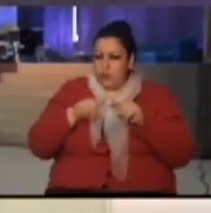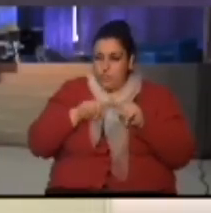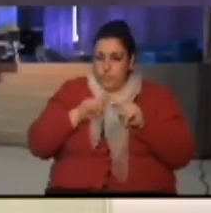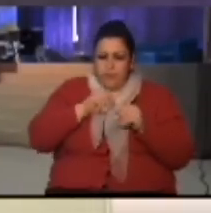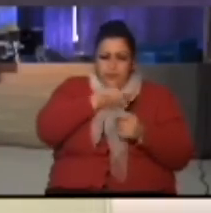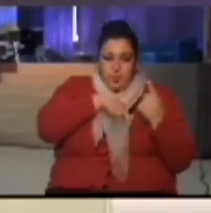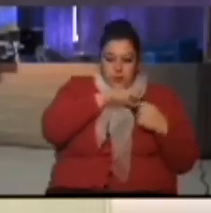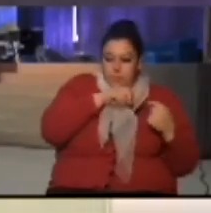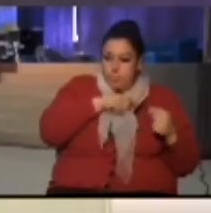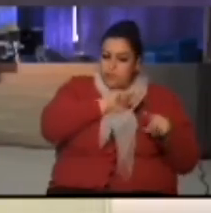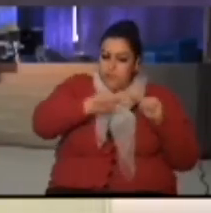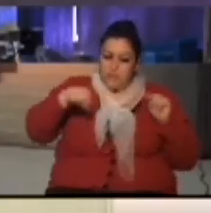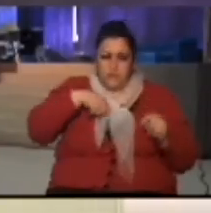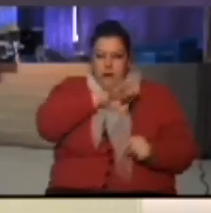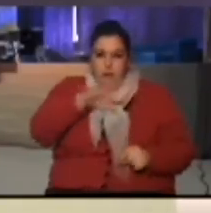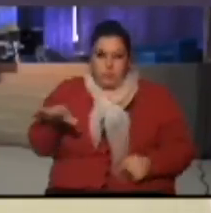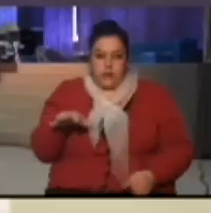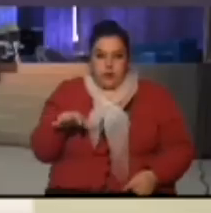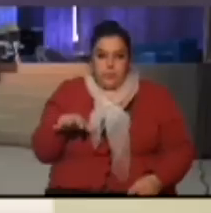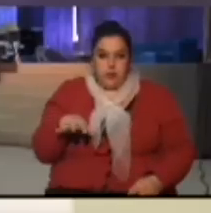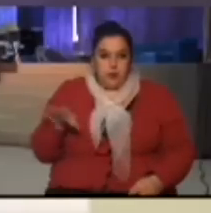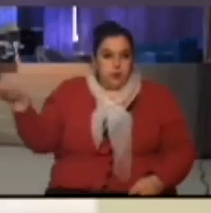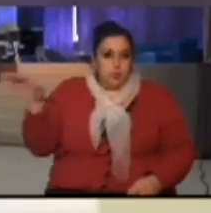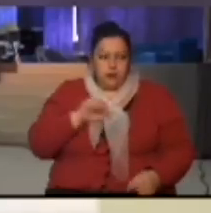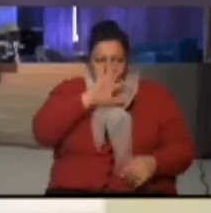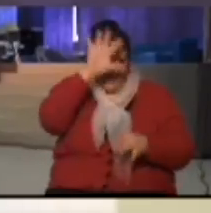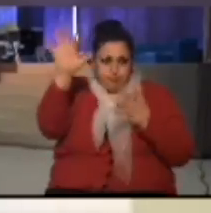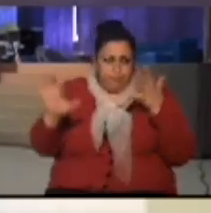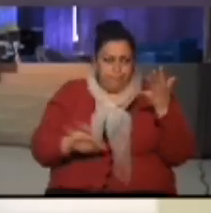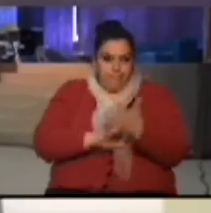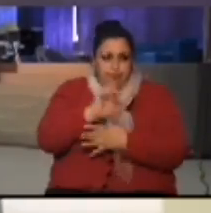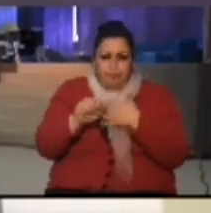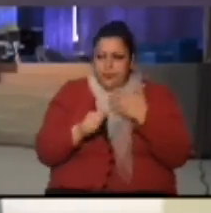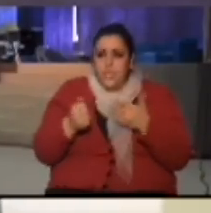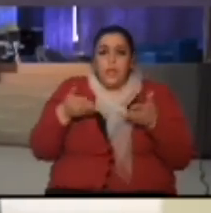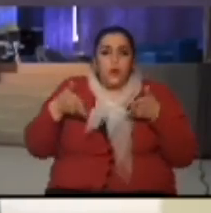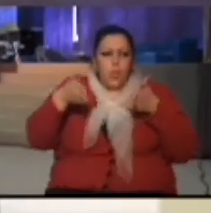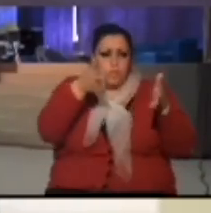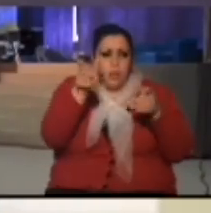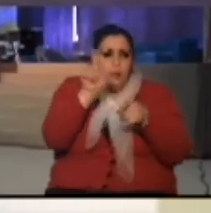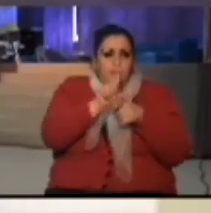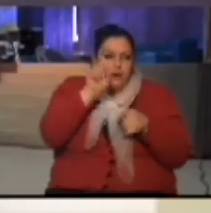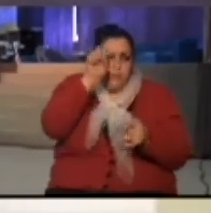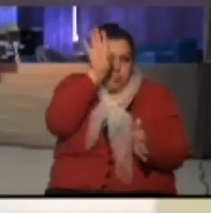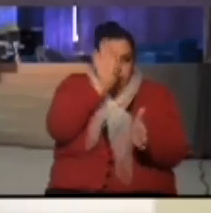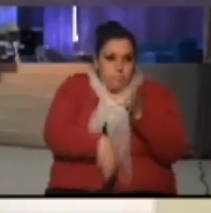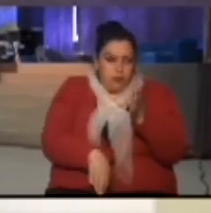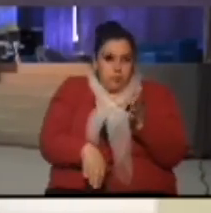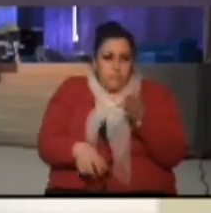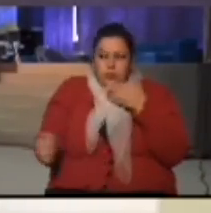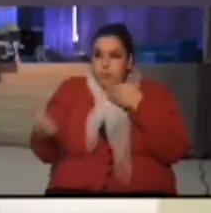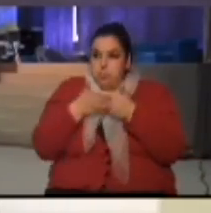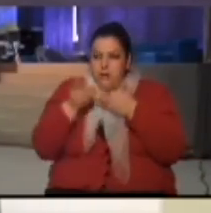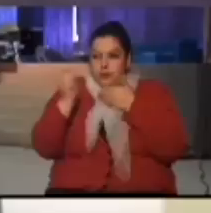կհարստանաս։ Բայց հանկարծ գործերը մի անգամից ուրիշ ուղղությամբ են գնում, դռները